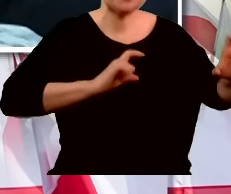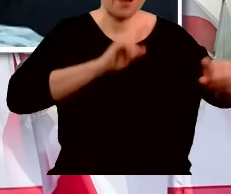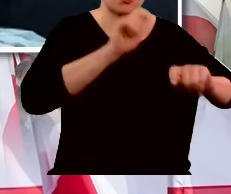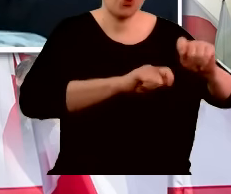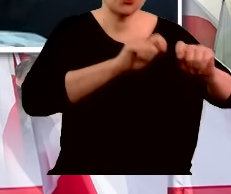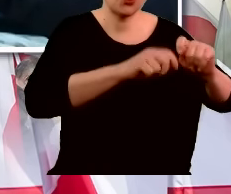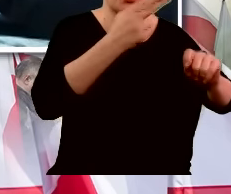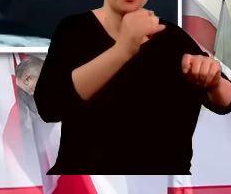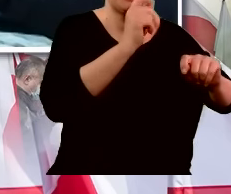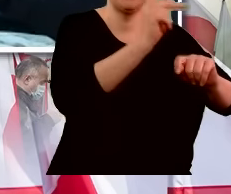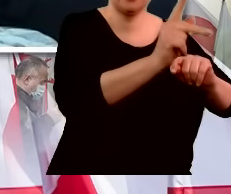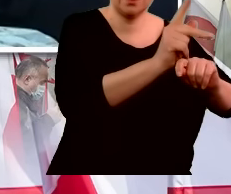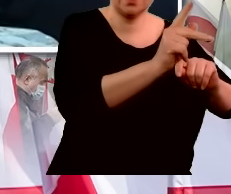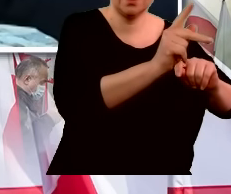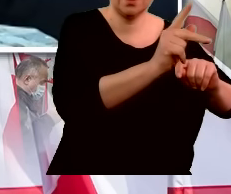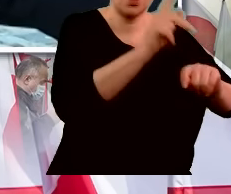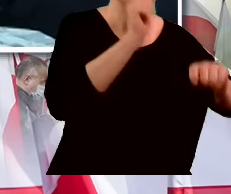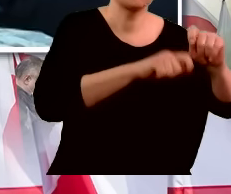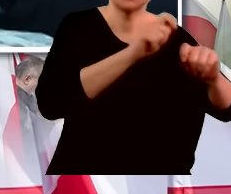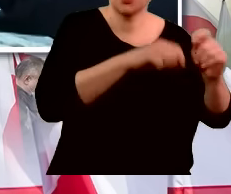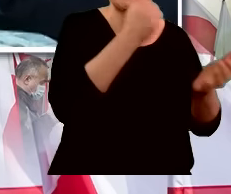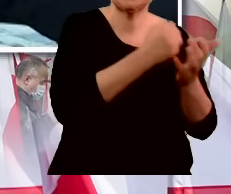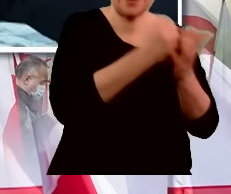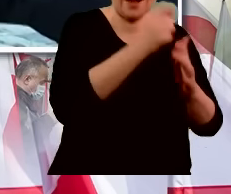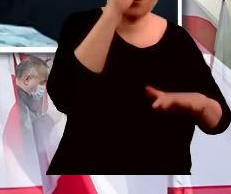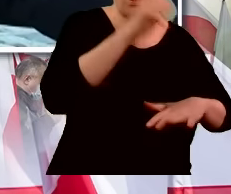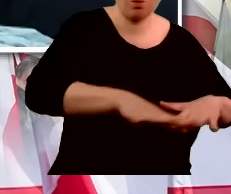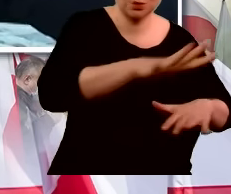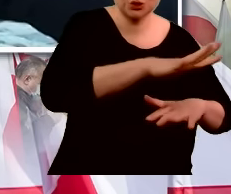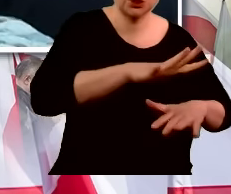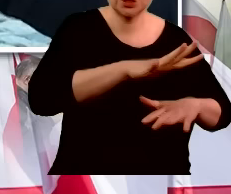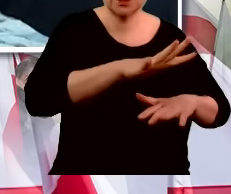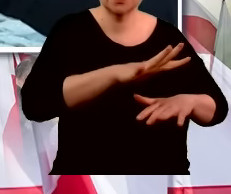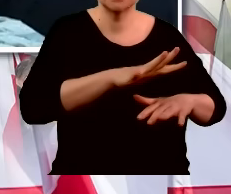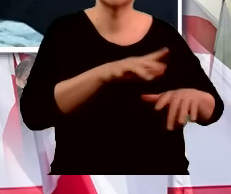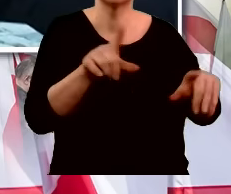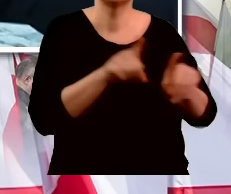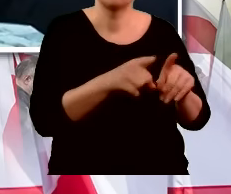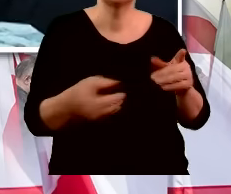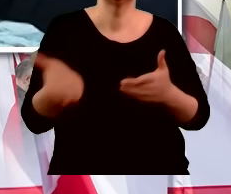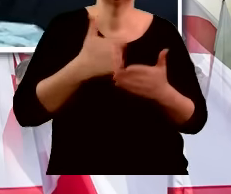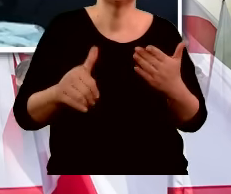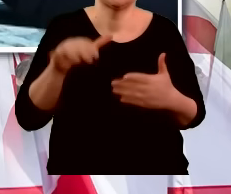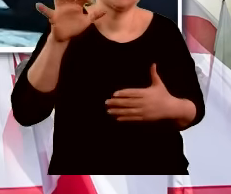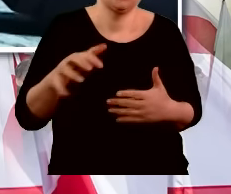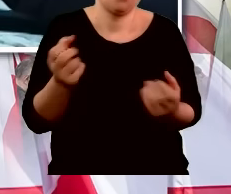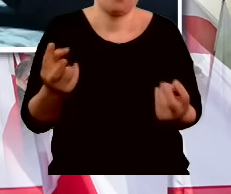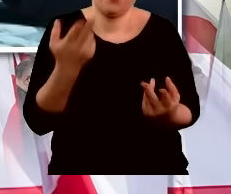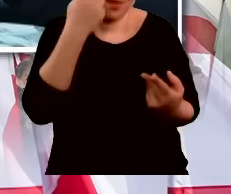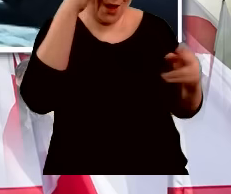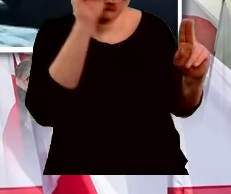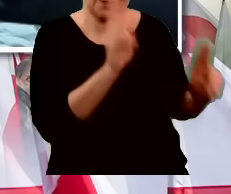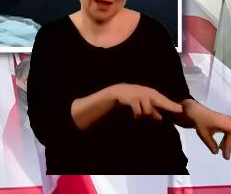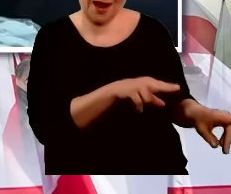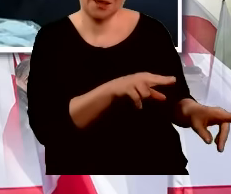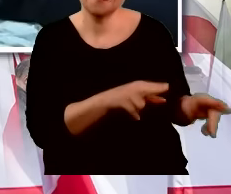Nadzwyczajnej, kontroli spraw publicznych i kontroli nadzwyczajnej, ta, która przez część środowiska prawniczego nie jest uznawana, ale jest nieuznawana z